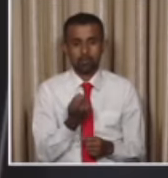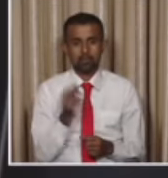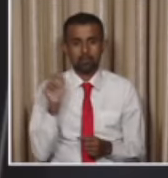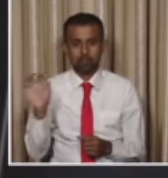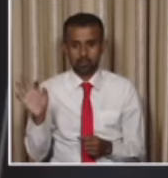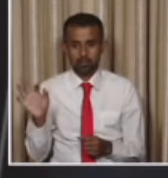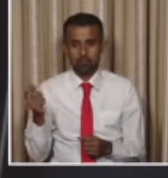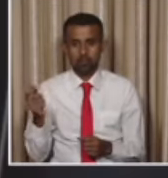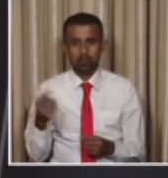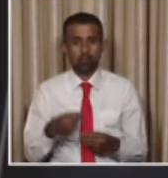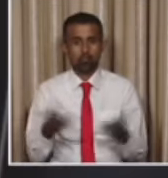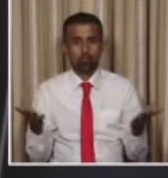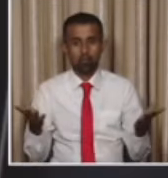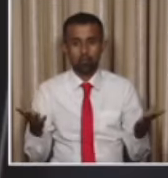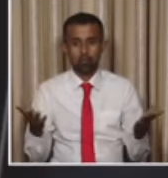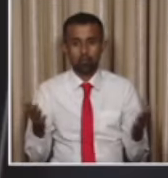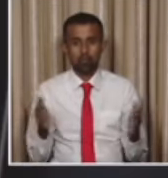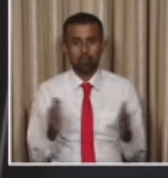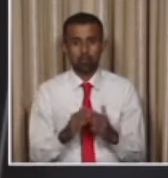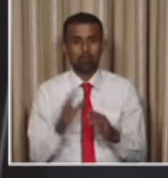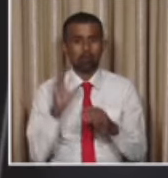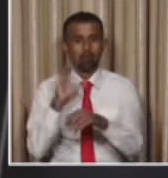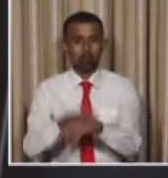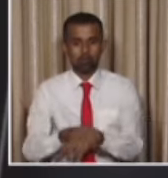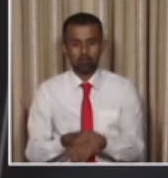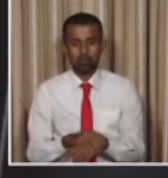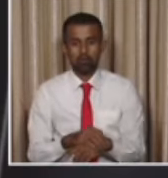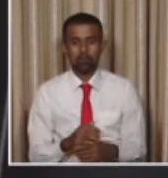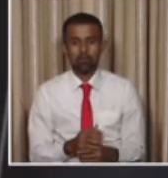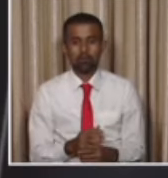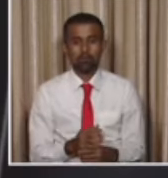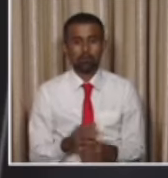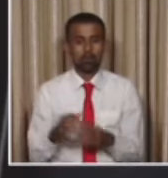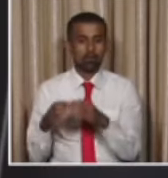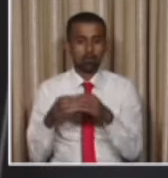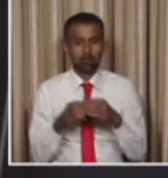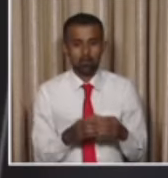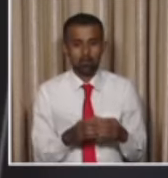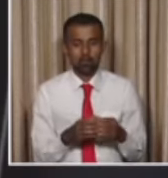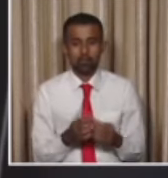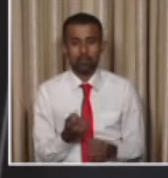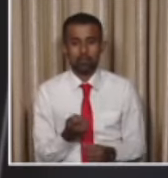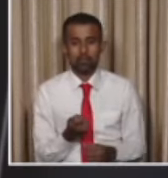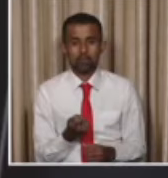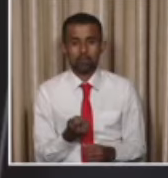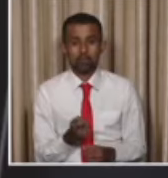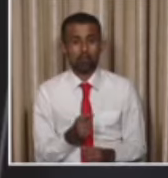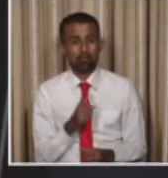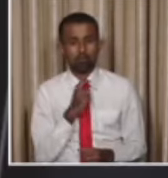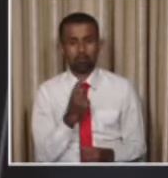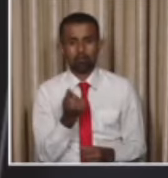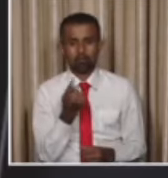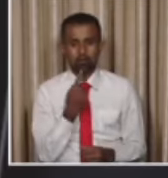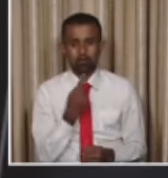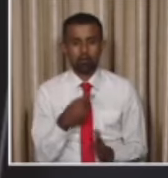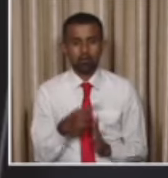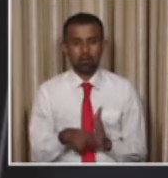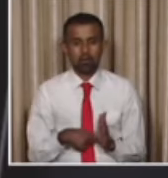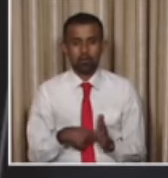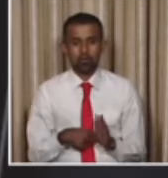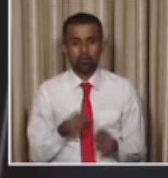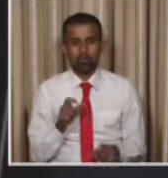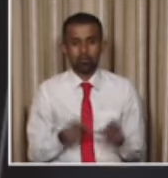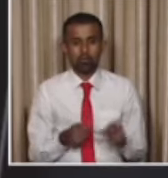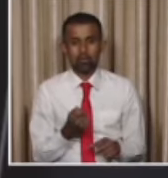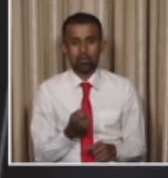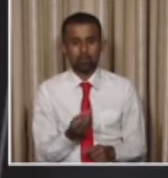වෙලා සල්ලි නැති වෙච්චා මේ මිනිසුන්ගේ ගෙවල් වටලනවා. කණ්ඩායම් එකතු වෙනවා. සල්ලි වලට මරලා තෝනේ තියෙනවා. දැන් ලංකාවේ පුරවැසියෝ ඉන්නවා.